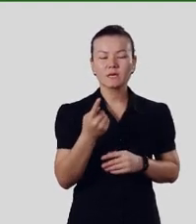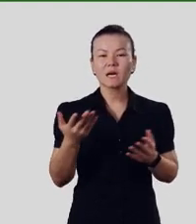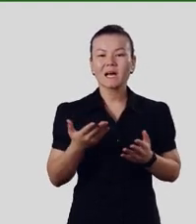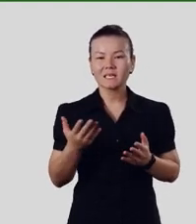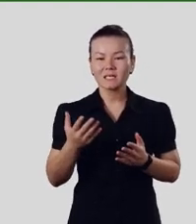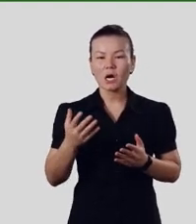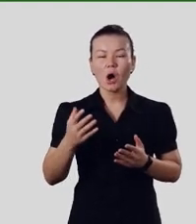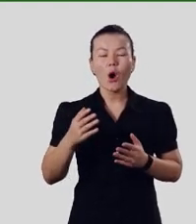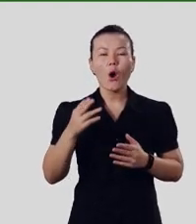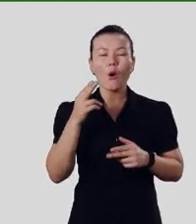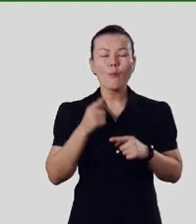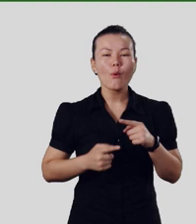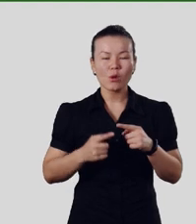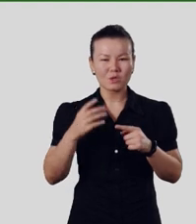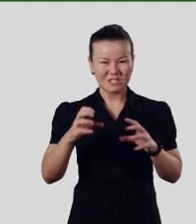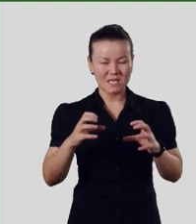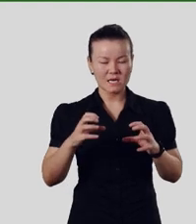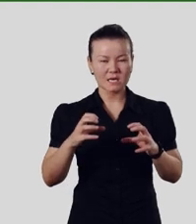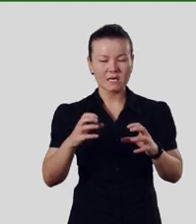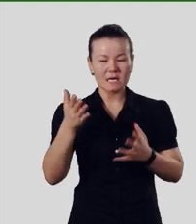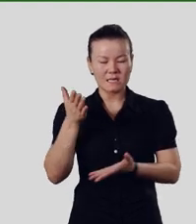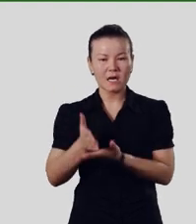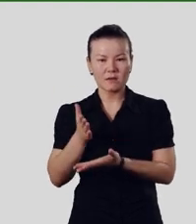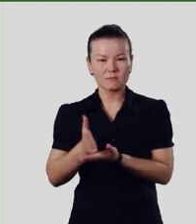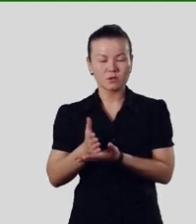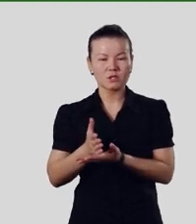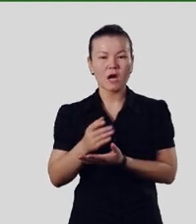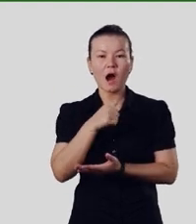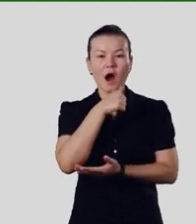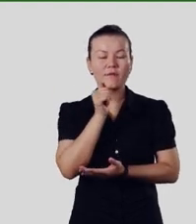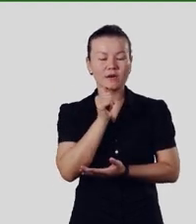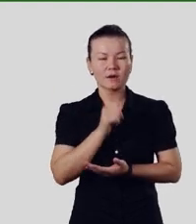каких полушариях расположена Африка?